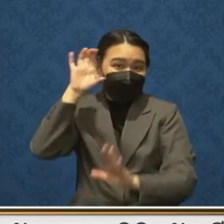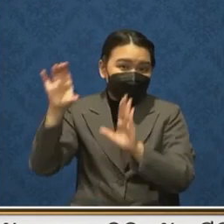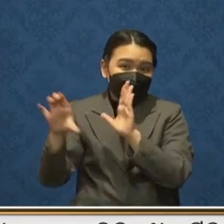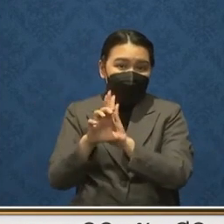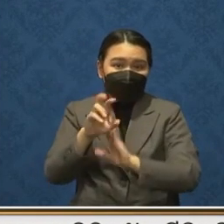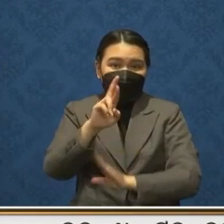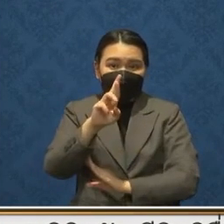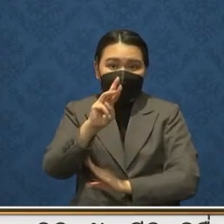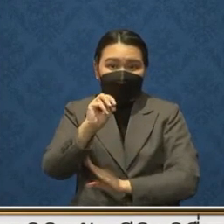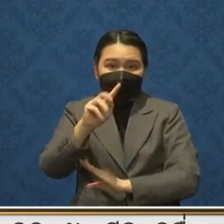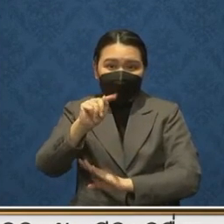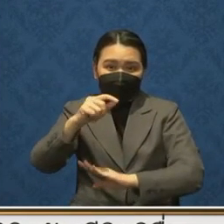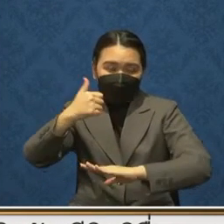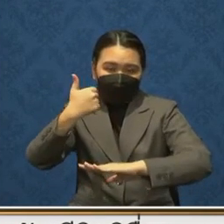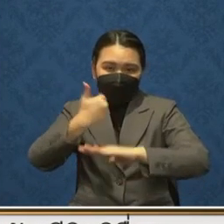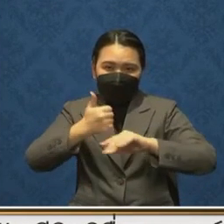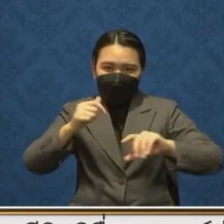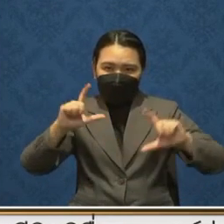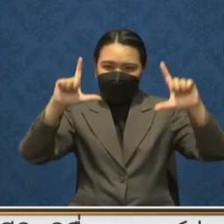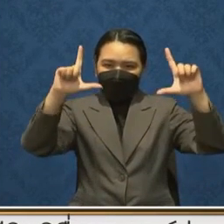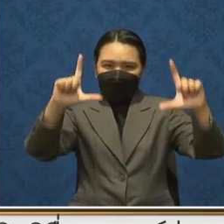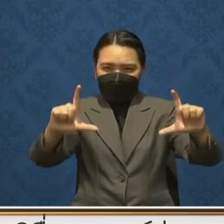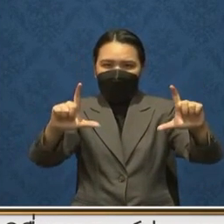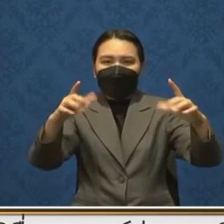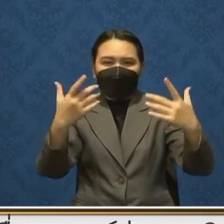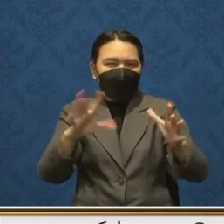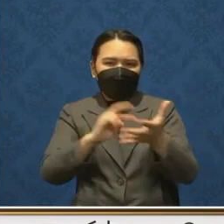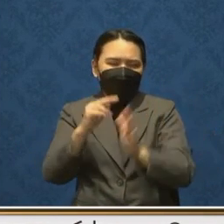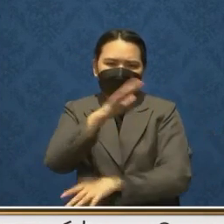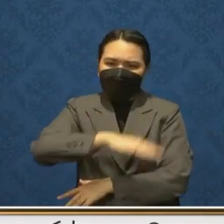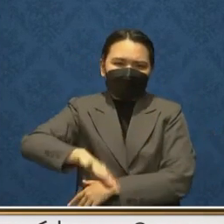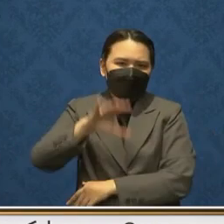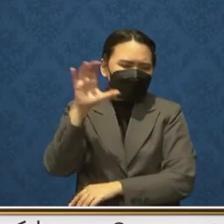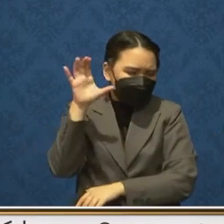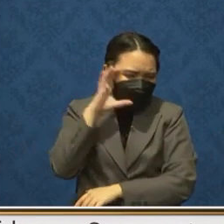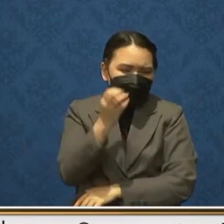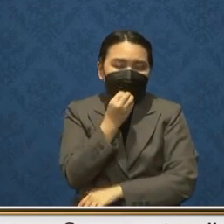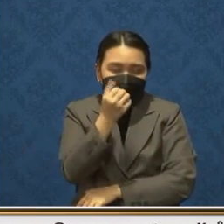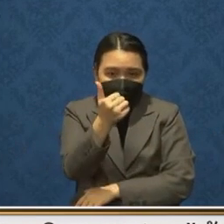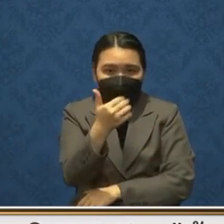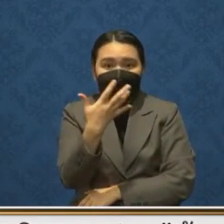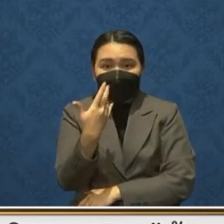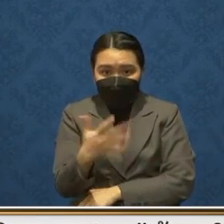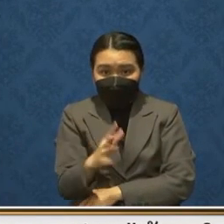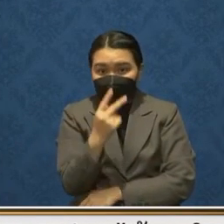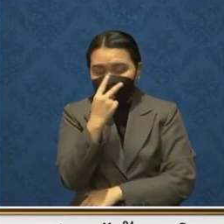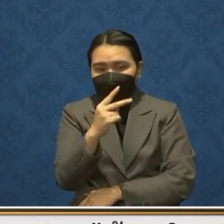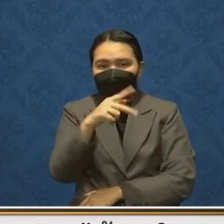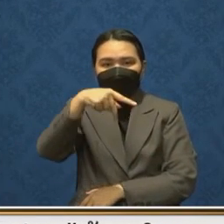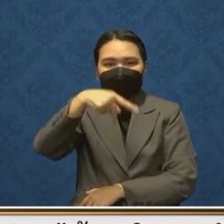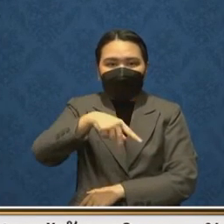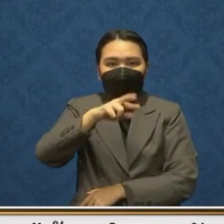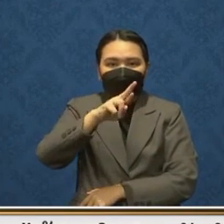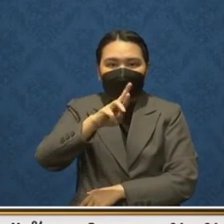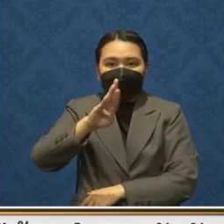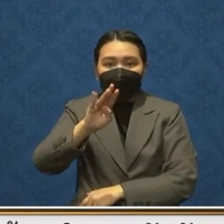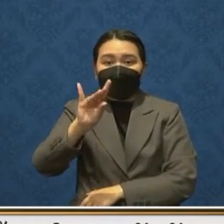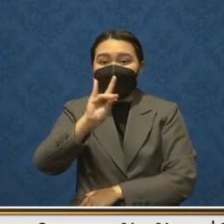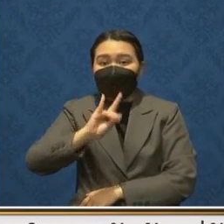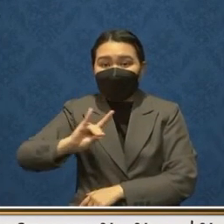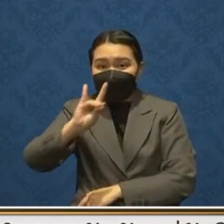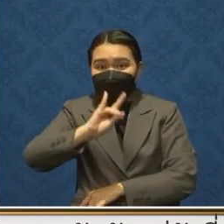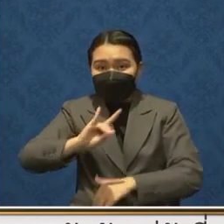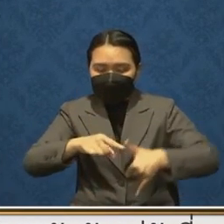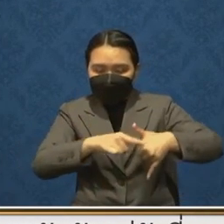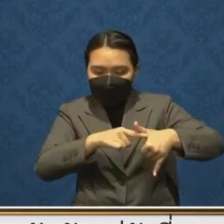็เชื่อไปกกครักระหยบสไ้ดครับประราชับัหัตวควบคุการค่าสัตวเพื่อจําหน่ายเน้อสัต